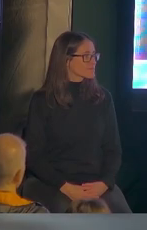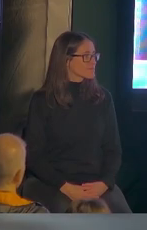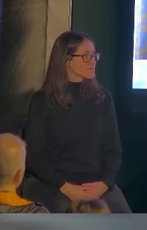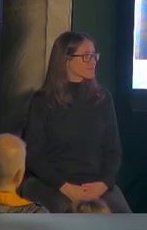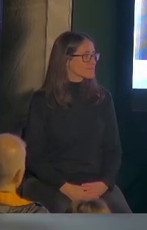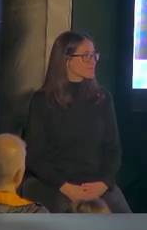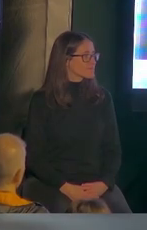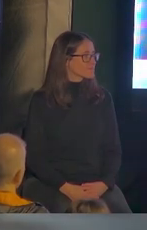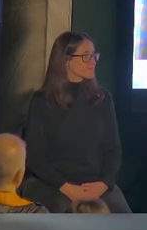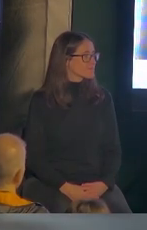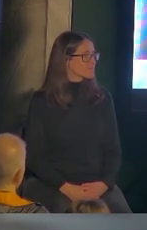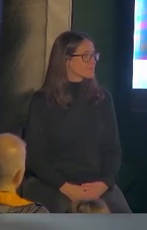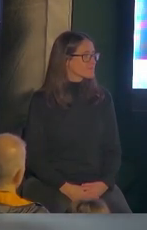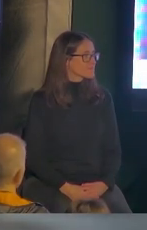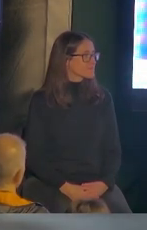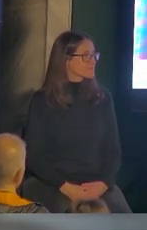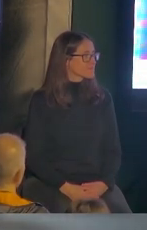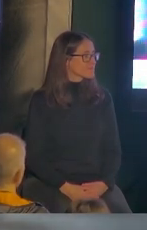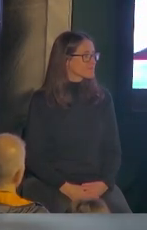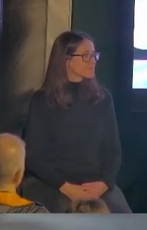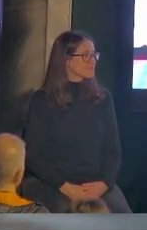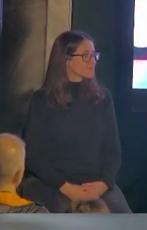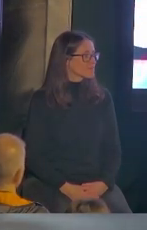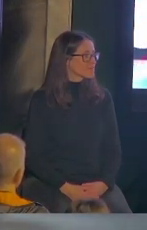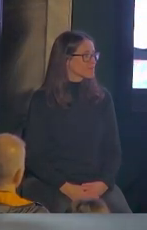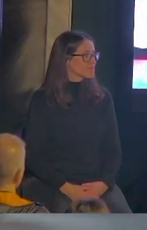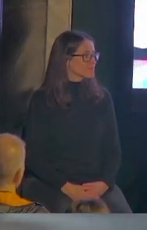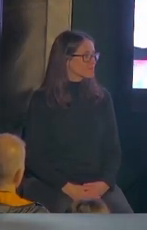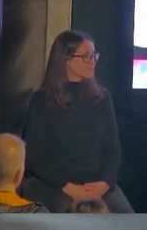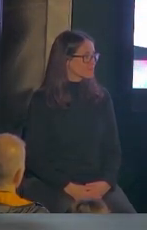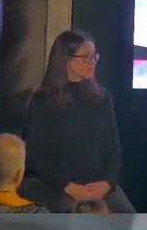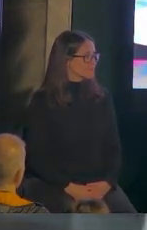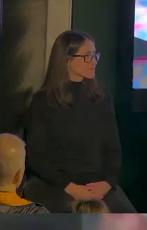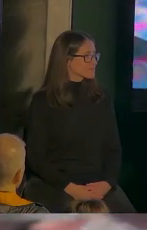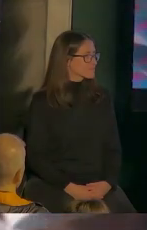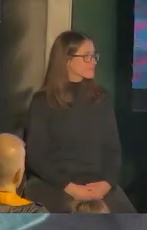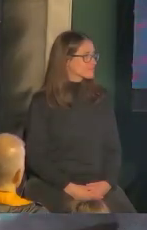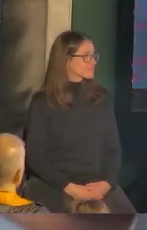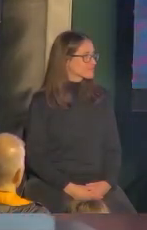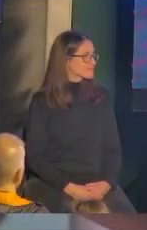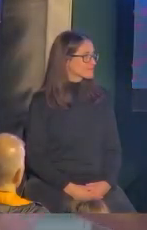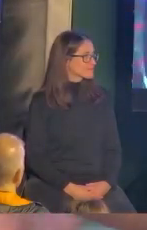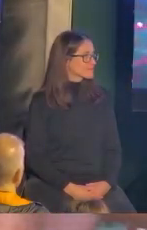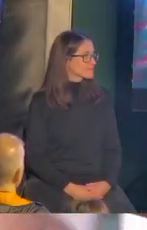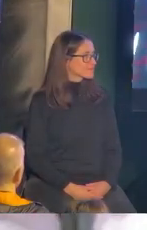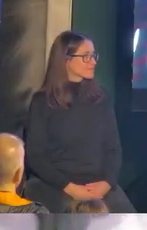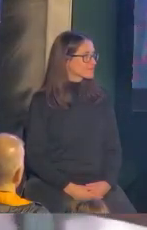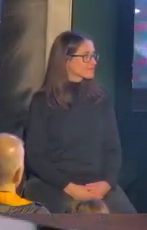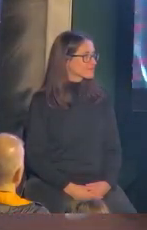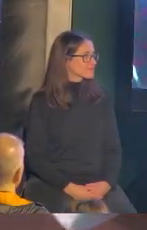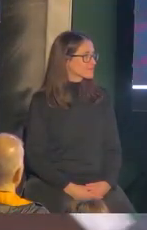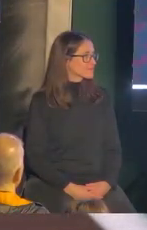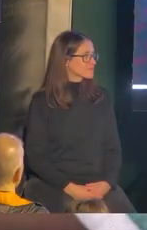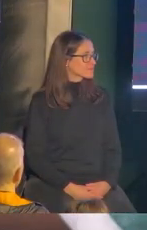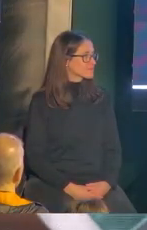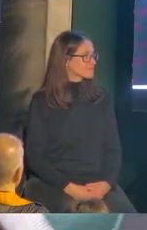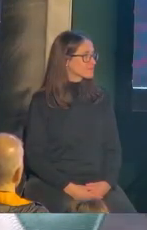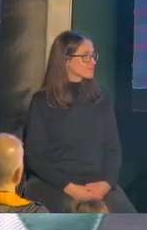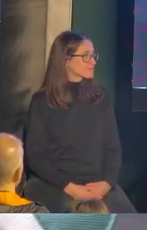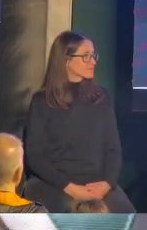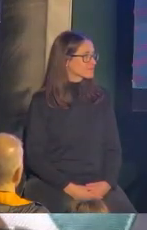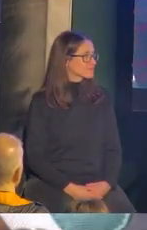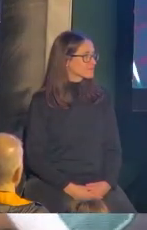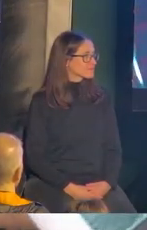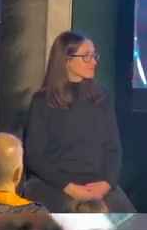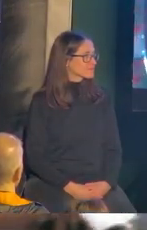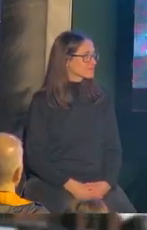Els netejarem una mica amb paper que tenim per aquí. M'ajudes? Si cauen, no passa res.